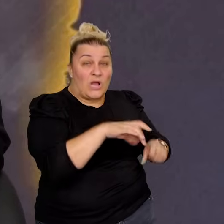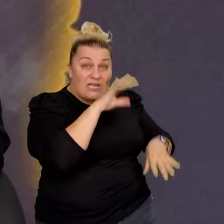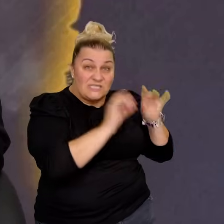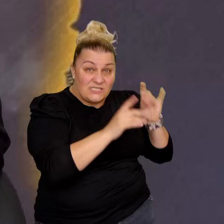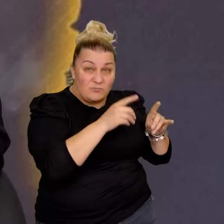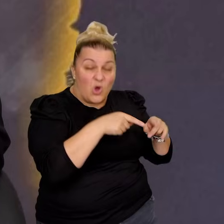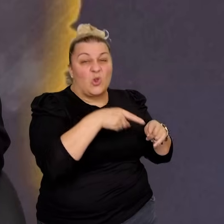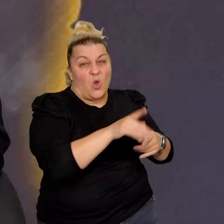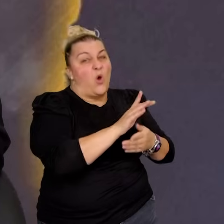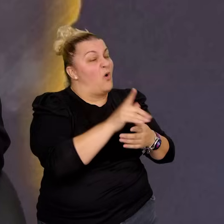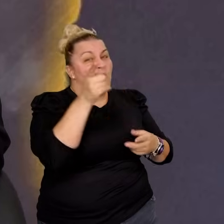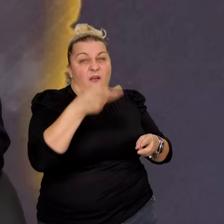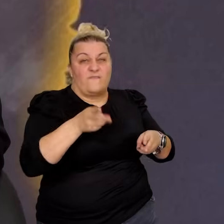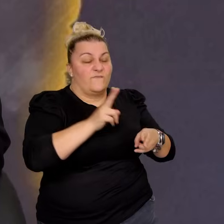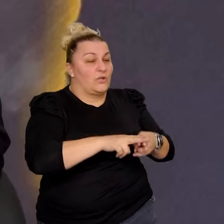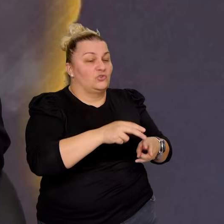oni jednostavno